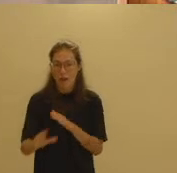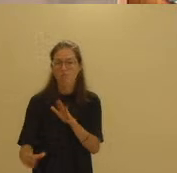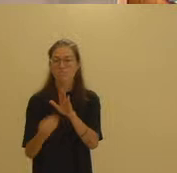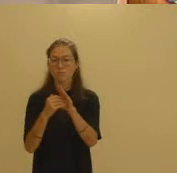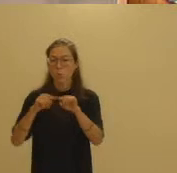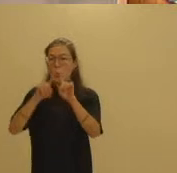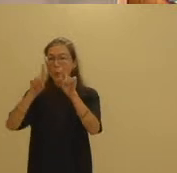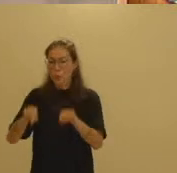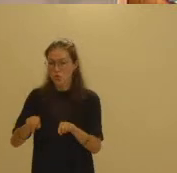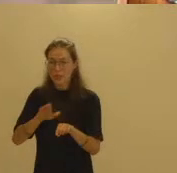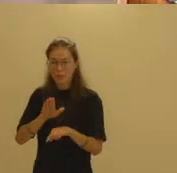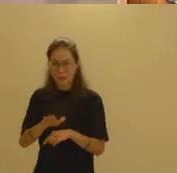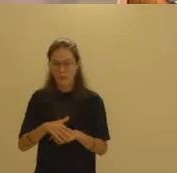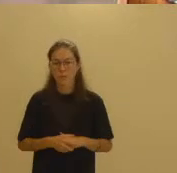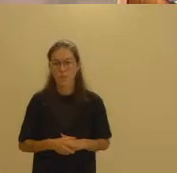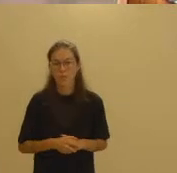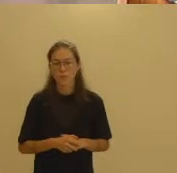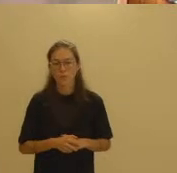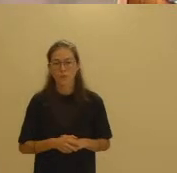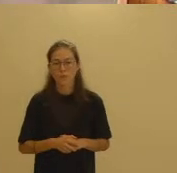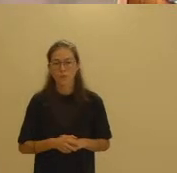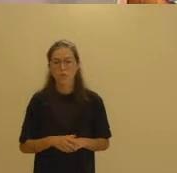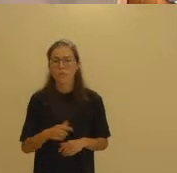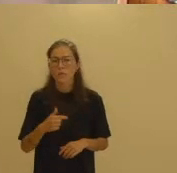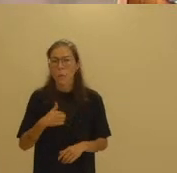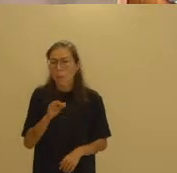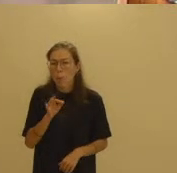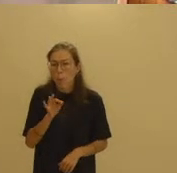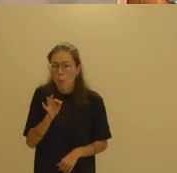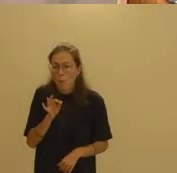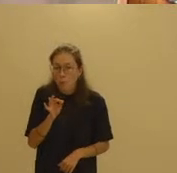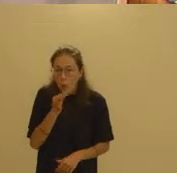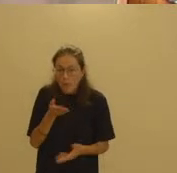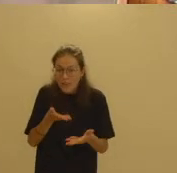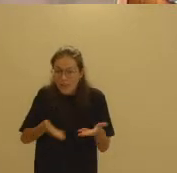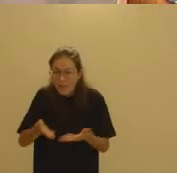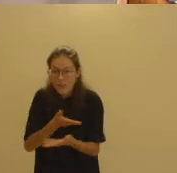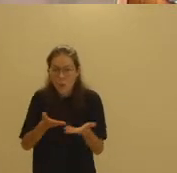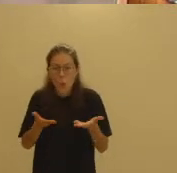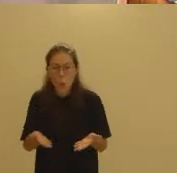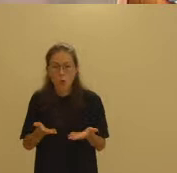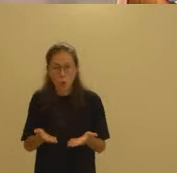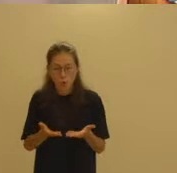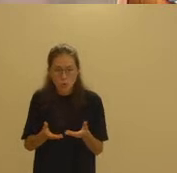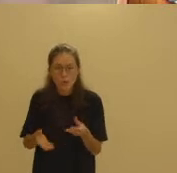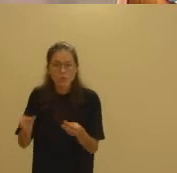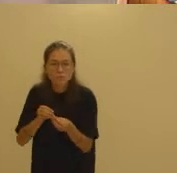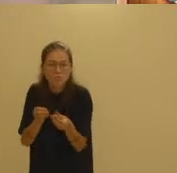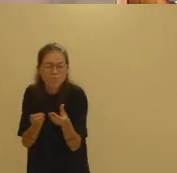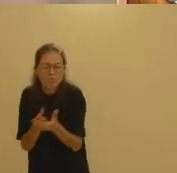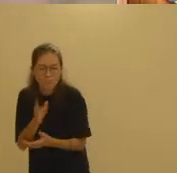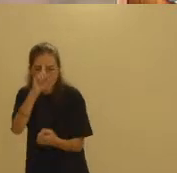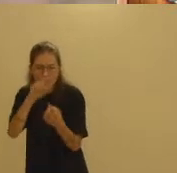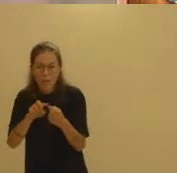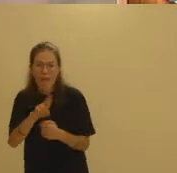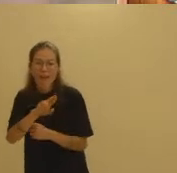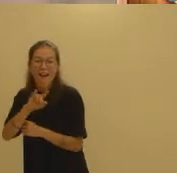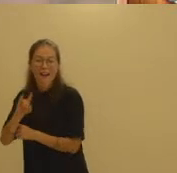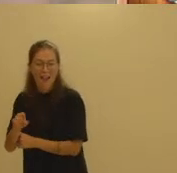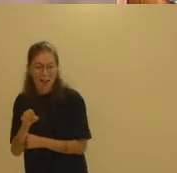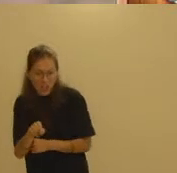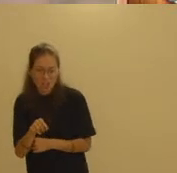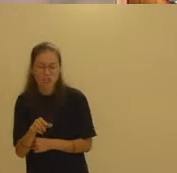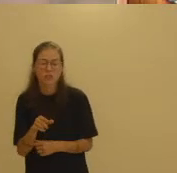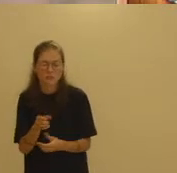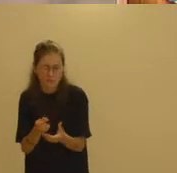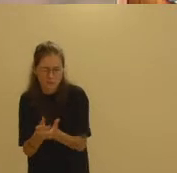budget de l'exercice. Je voudrais profiter de cette délibération qui porte sur les ressources humaines pour vous